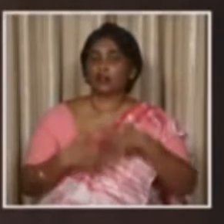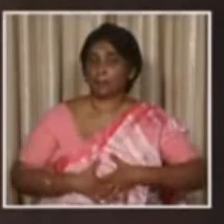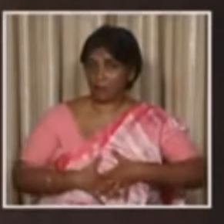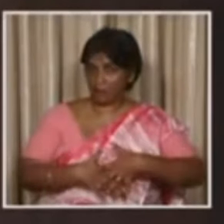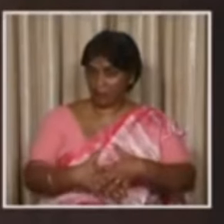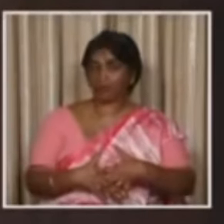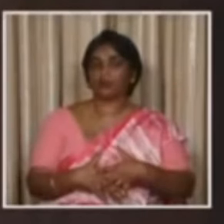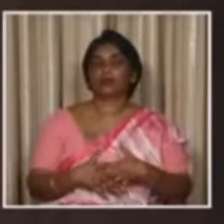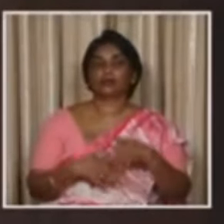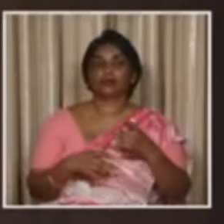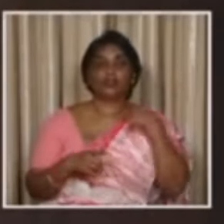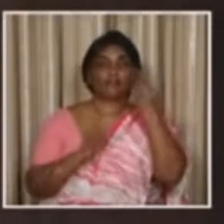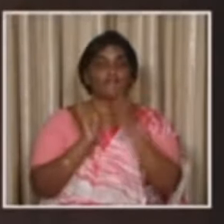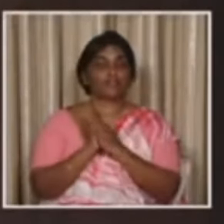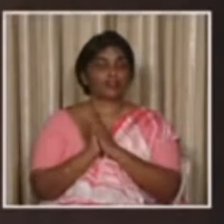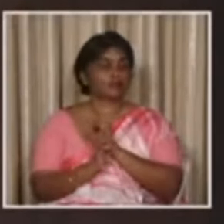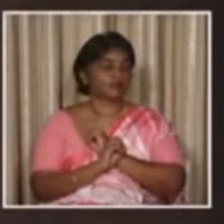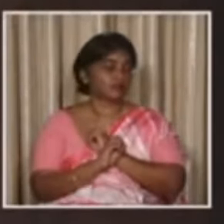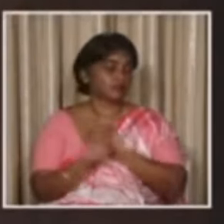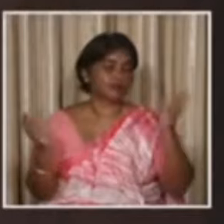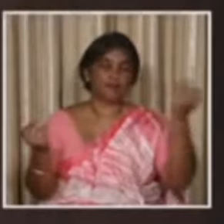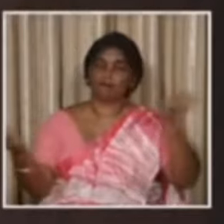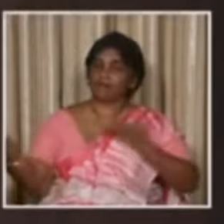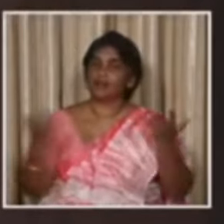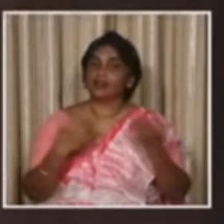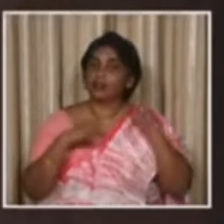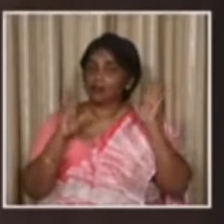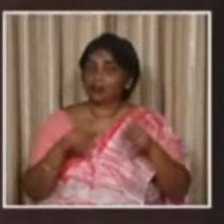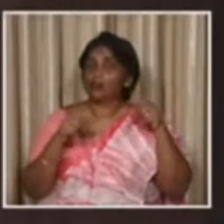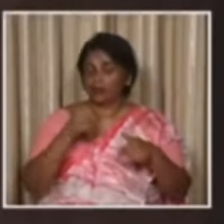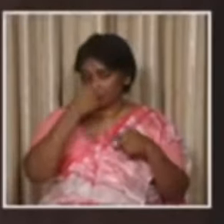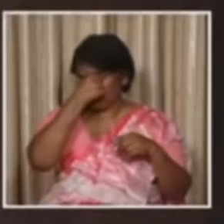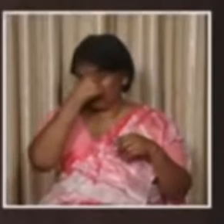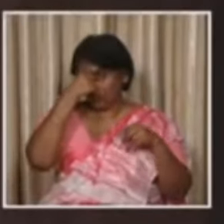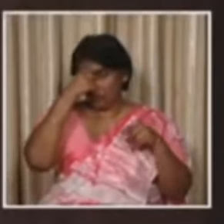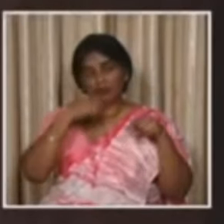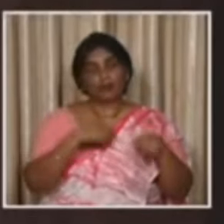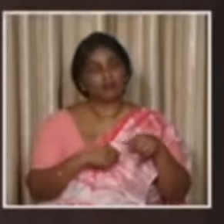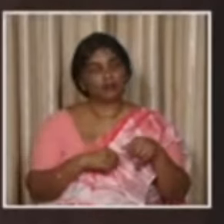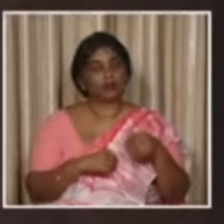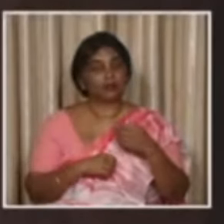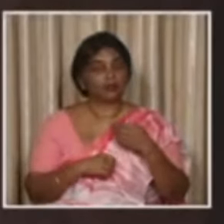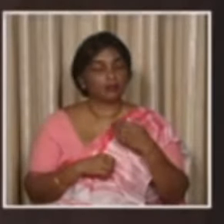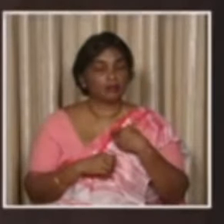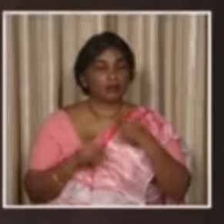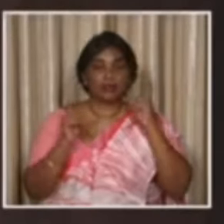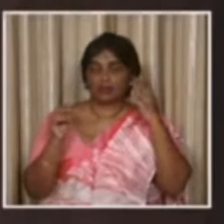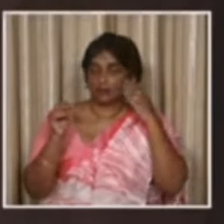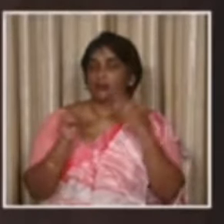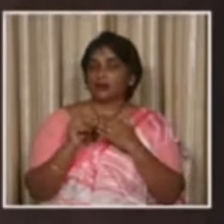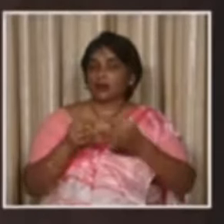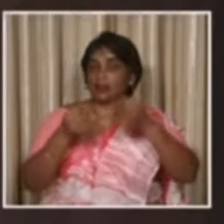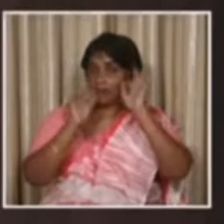කියලා මේ Facebook කන්දරාව කරගෙන මට ගැහුවා. හැබැයි අද මොකද වෙලා තියෙන්නේ? අද මම ඒ ක්‍රීඩාවට